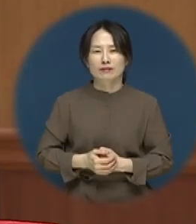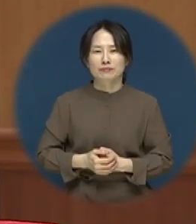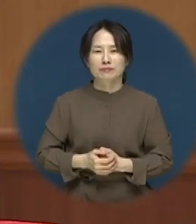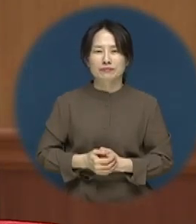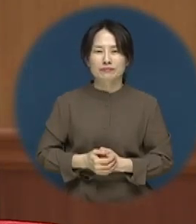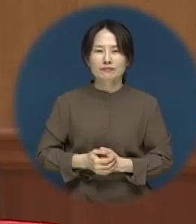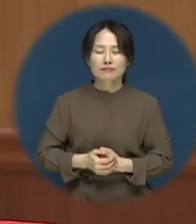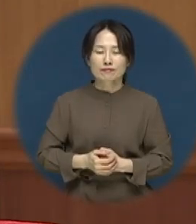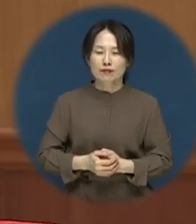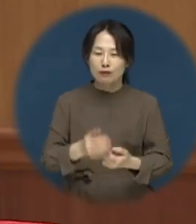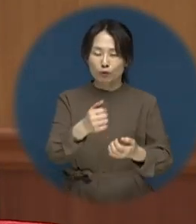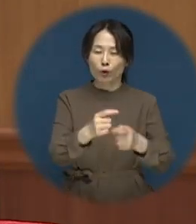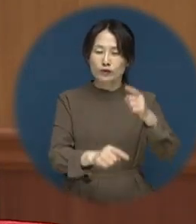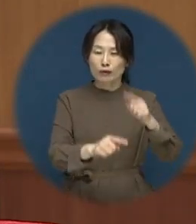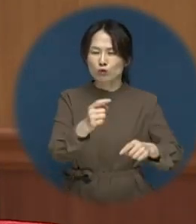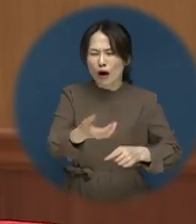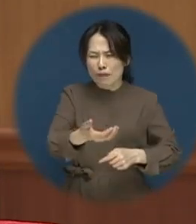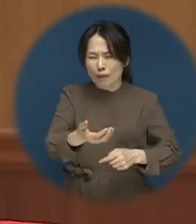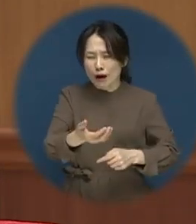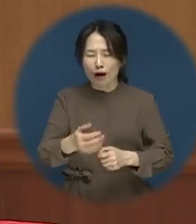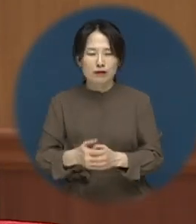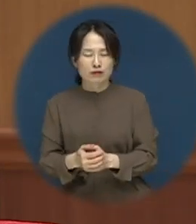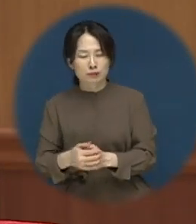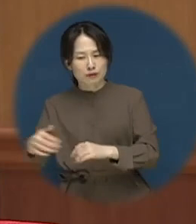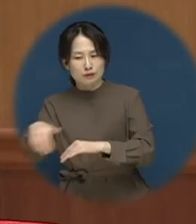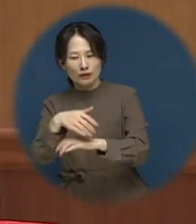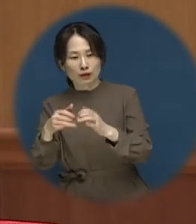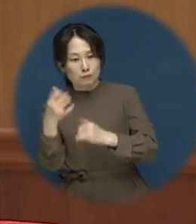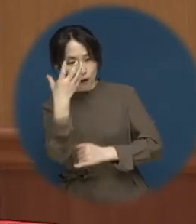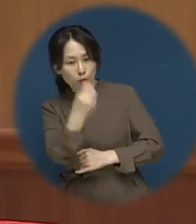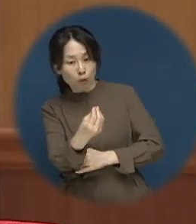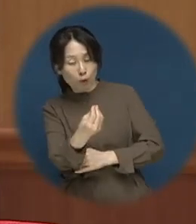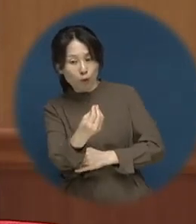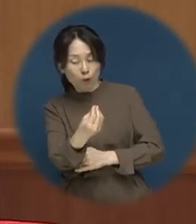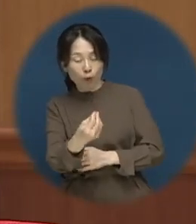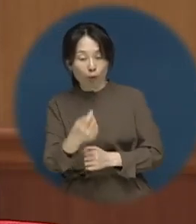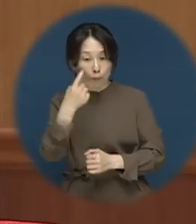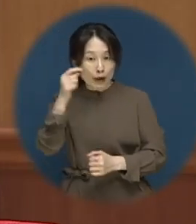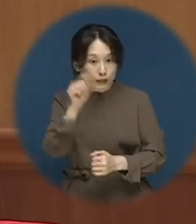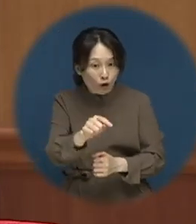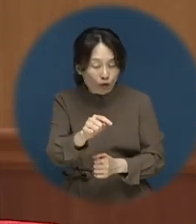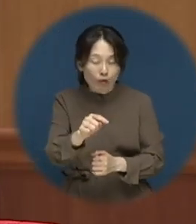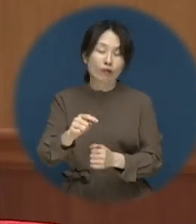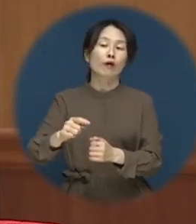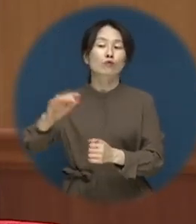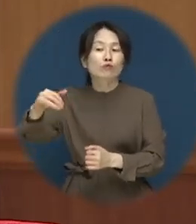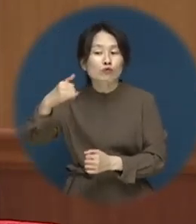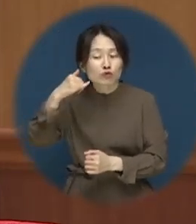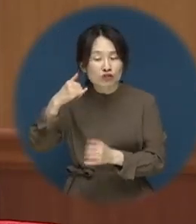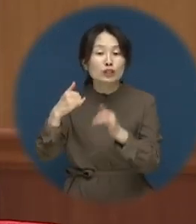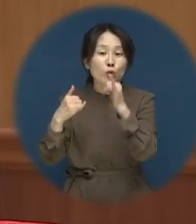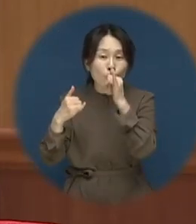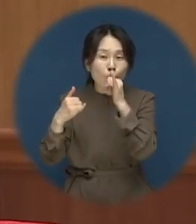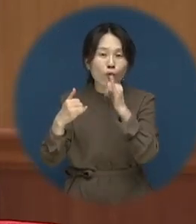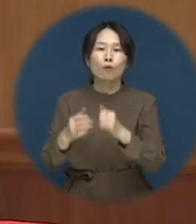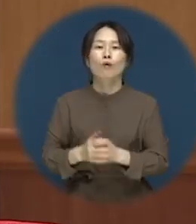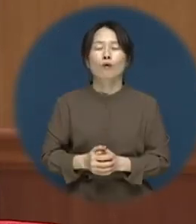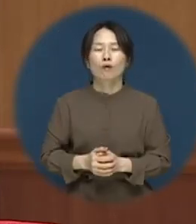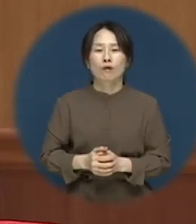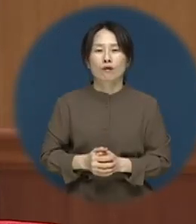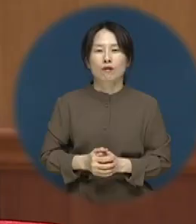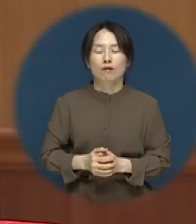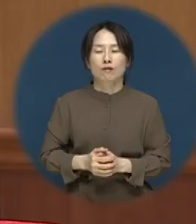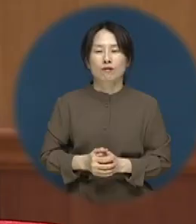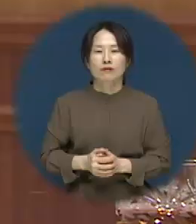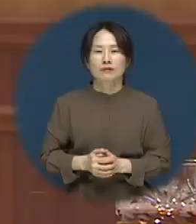뭐 주민들이 알거나 아니면 지나가는 사람이 보거나 아니면 뭐 그 정기적으로 이제 검진을 받아서 나무들을 그래서